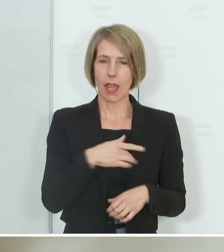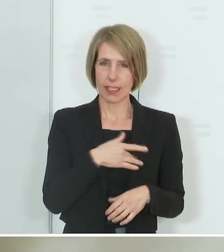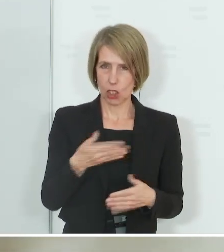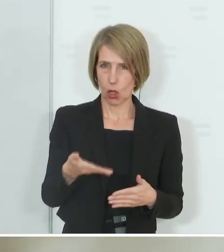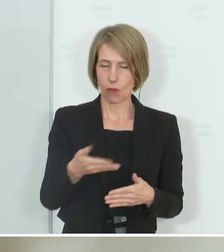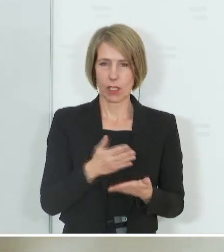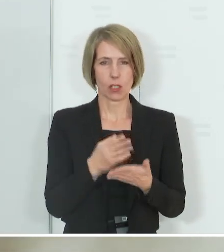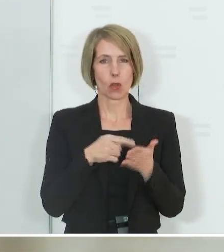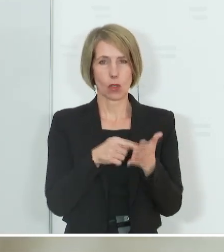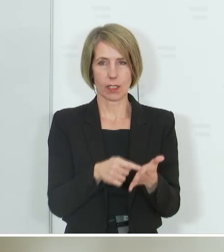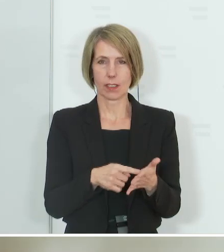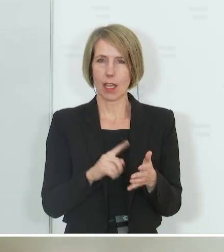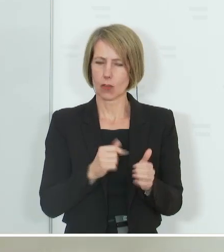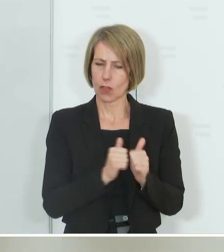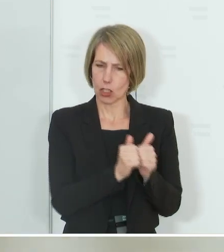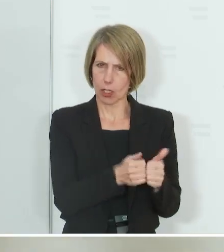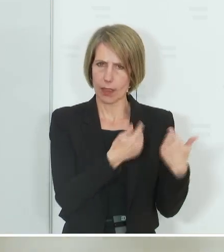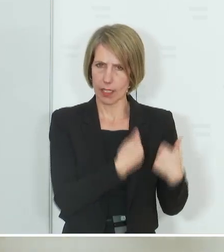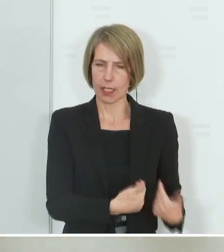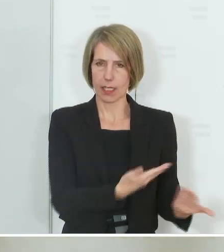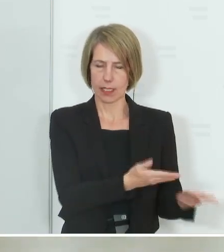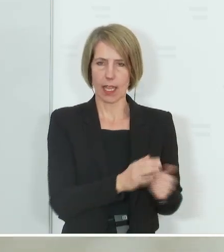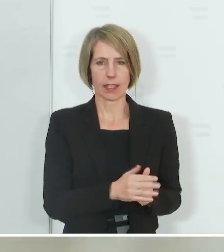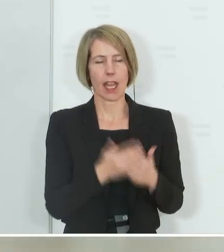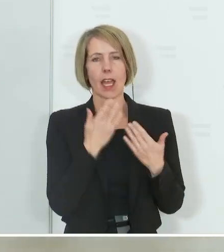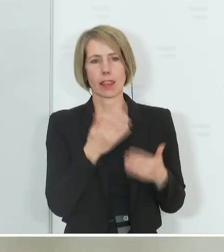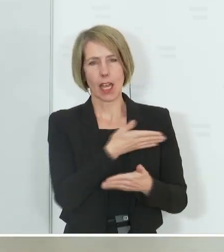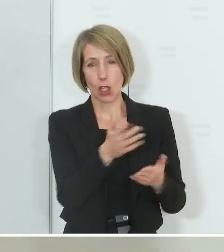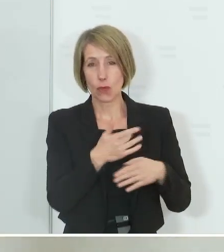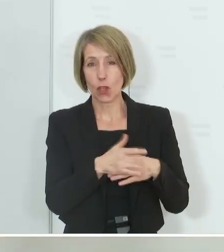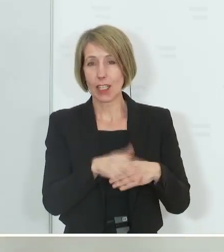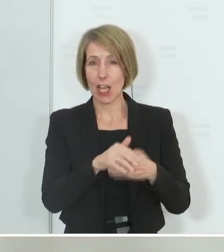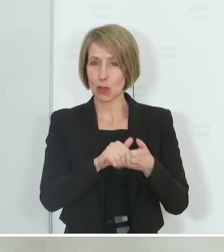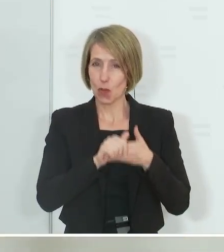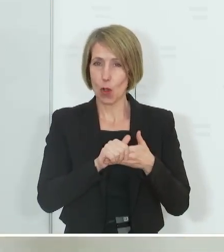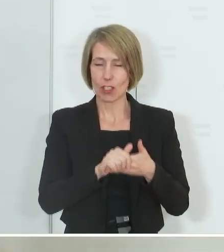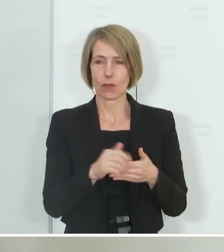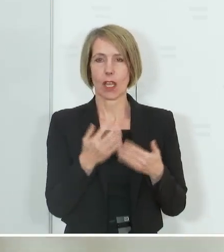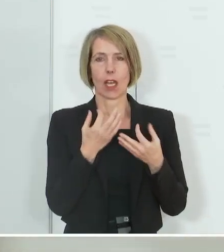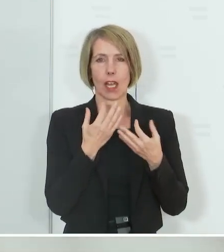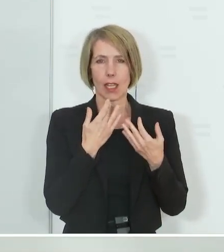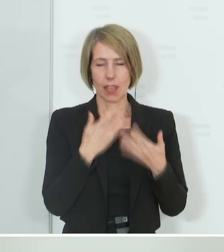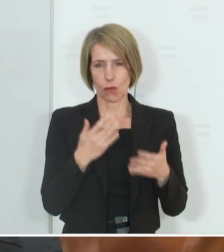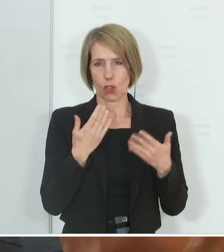Karl, lieber Herr Bundeskanzler, ganz herzlichen Dank für die Gastfreundschaft und dafür, dass ich hier in Wien sein darf. Dankeschön.